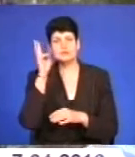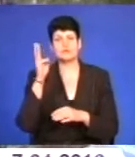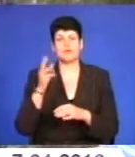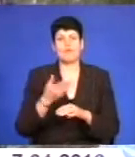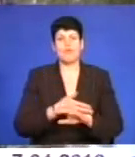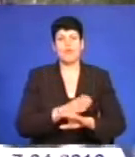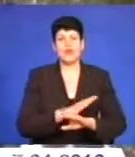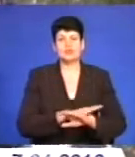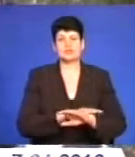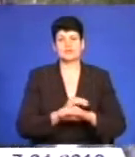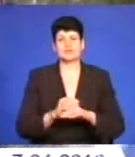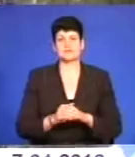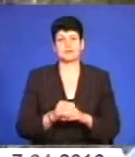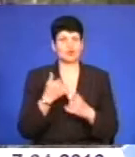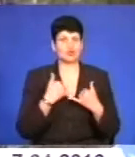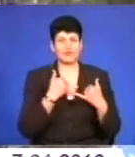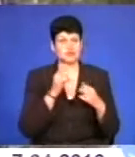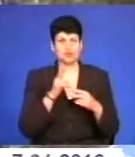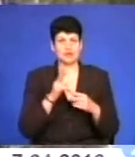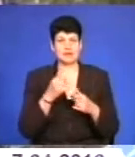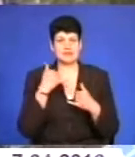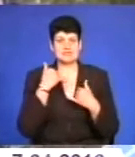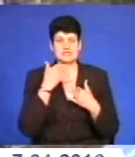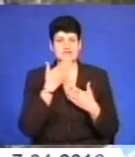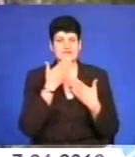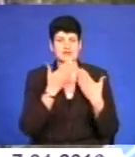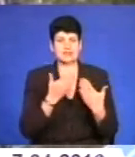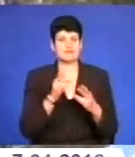Польщі. А зараз до вас ніхто не звертався? З цього питання і по цій пам'яті ніхто не звертався.